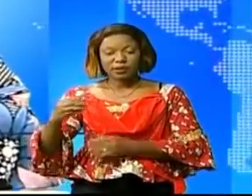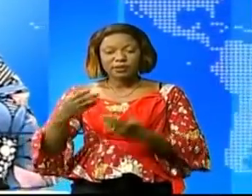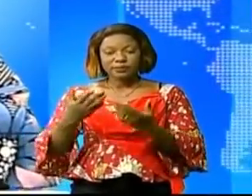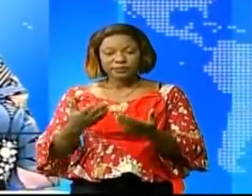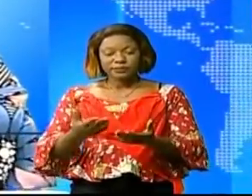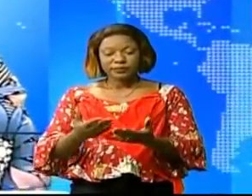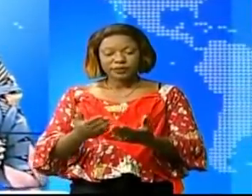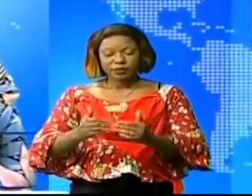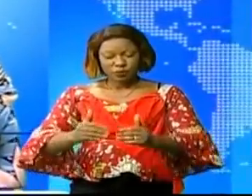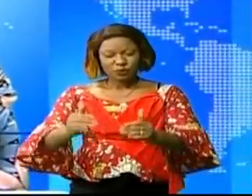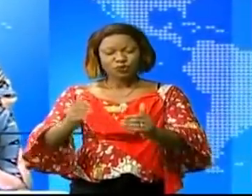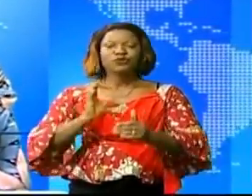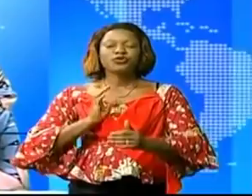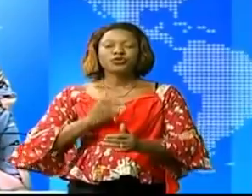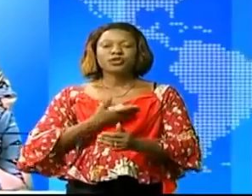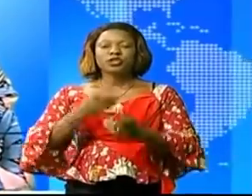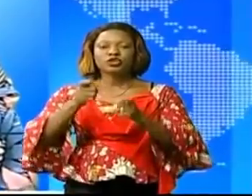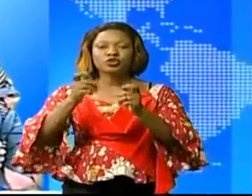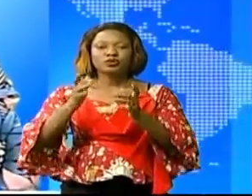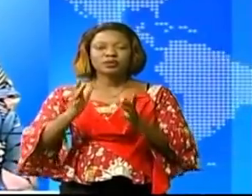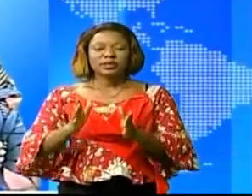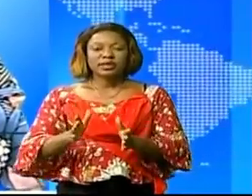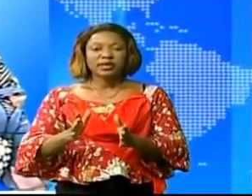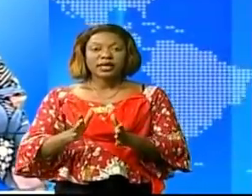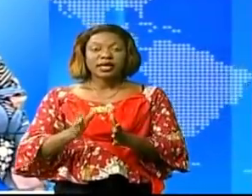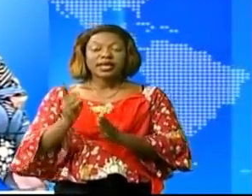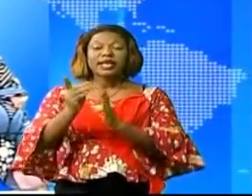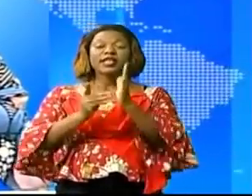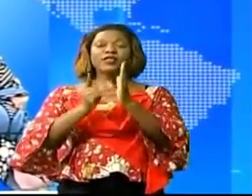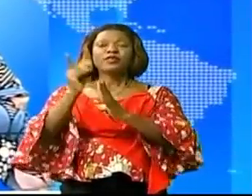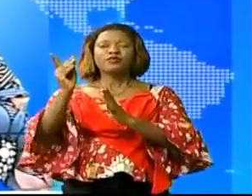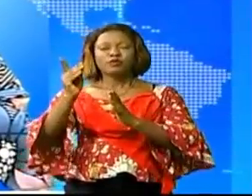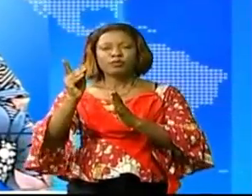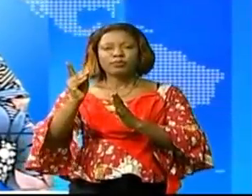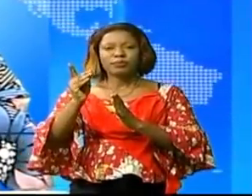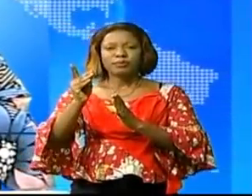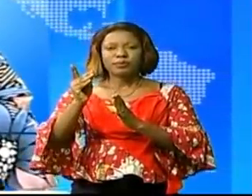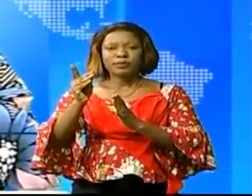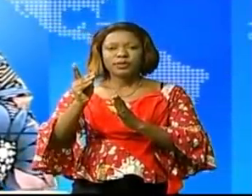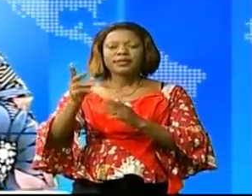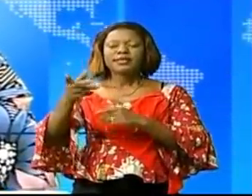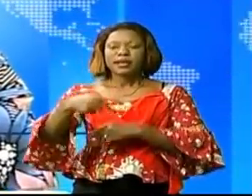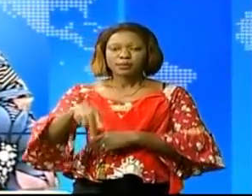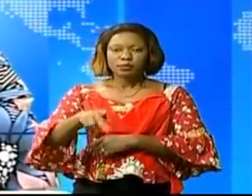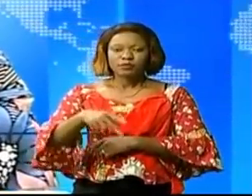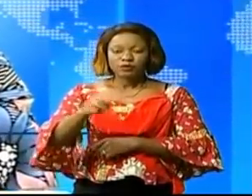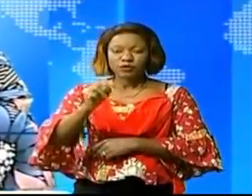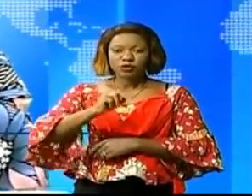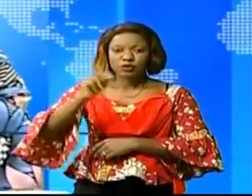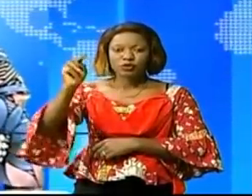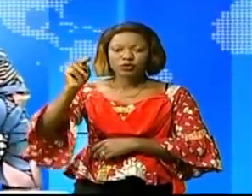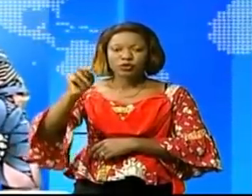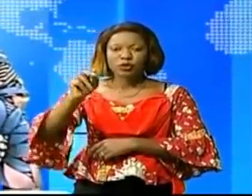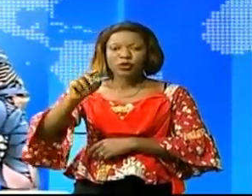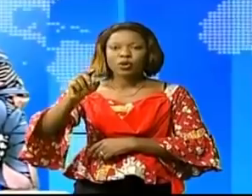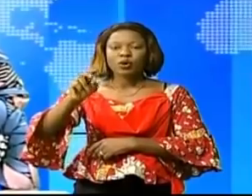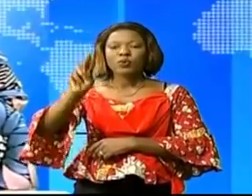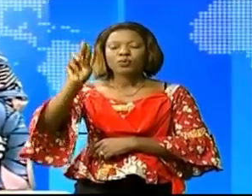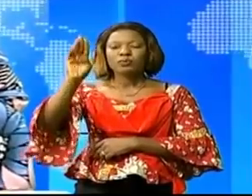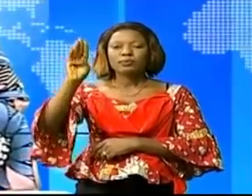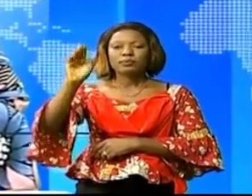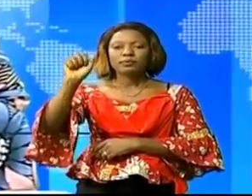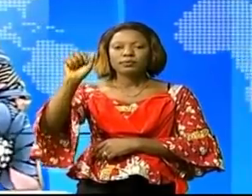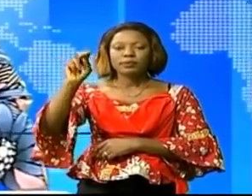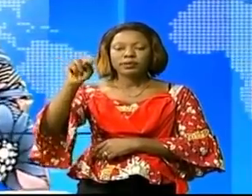Mwenzambié. Poursuivons avec ce journal. Le développement de la province du Nord Ubangi ne décolle